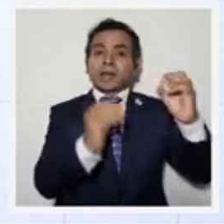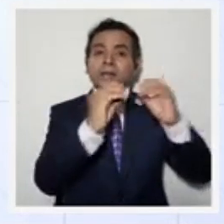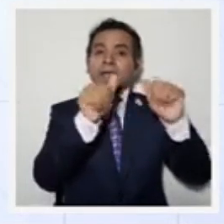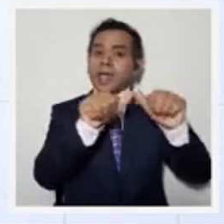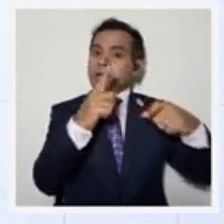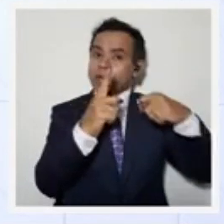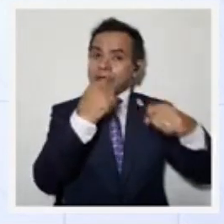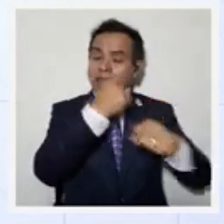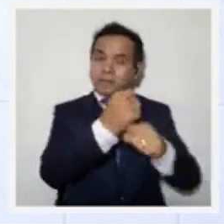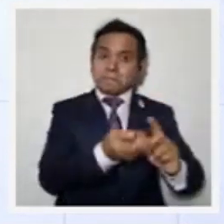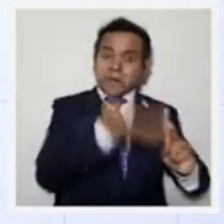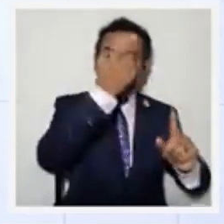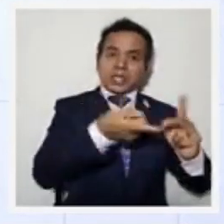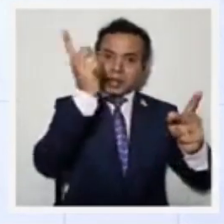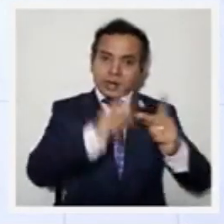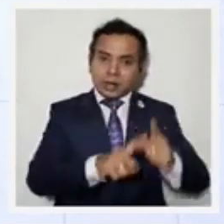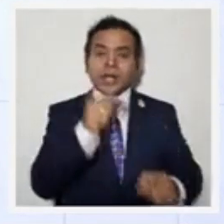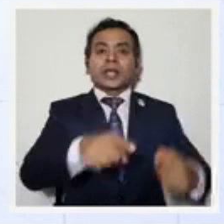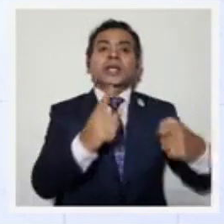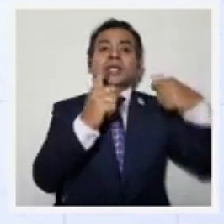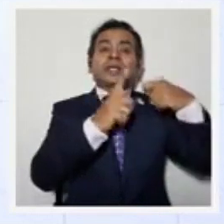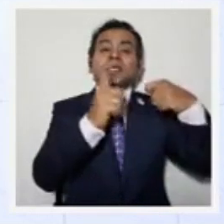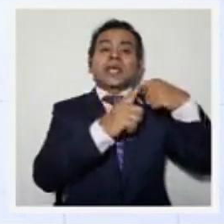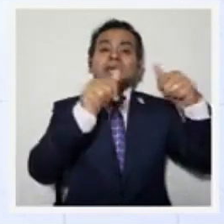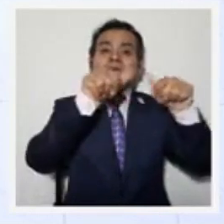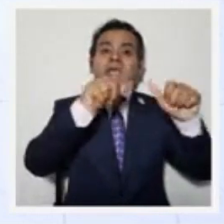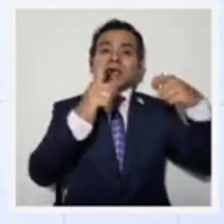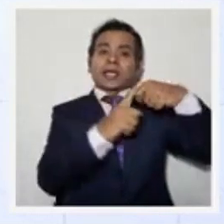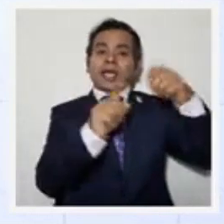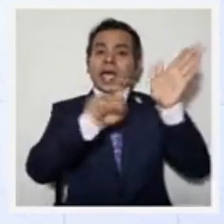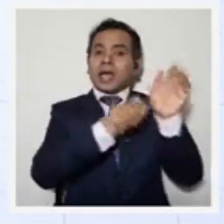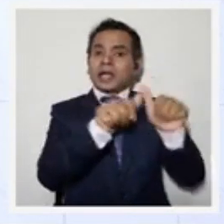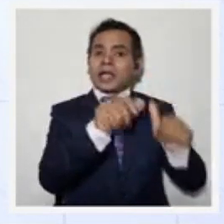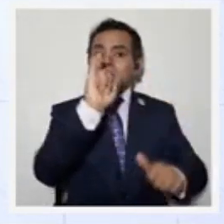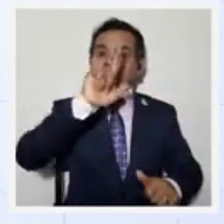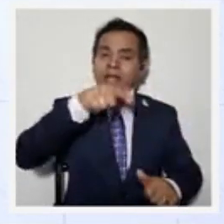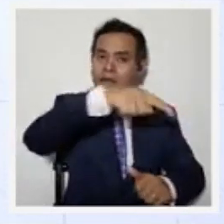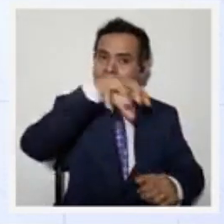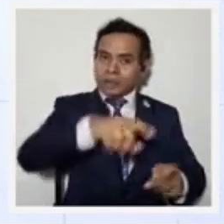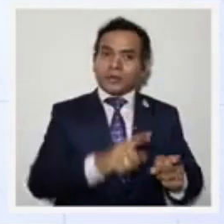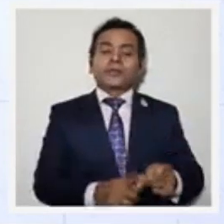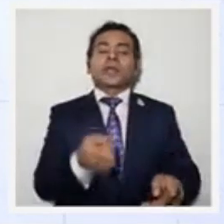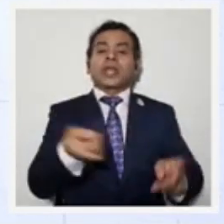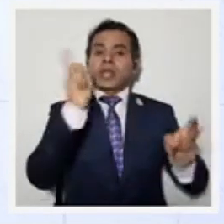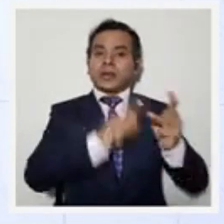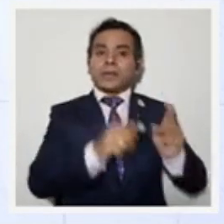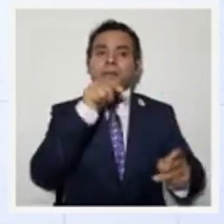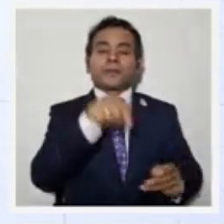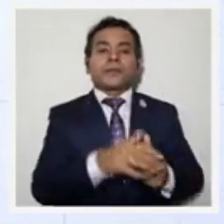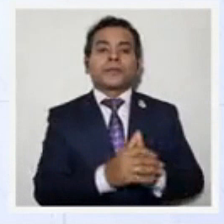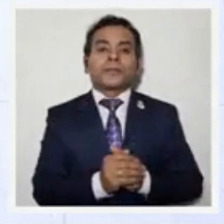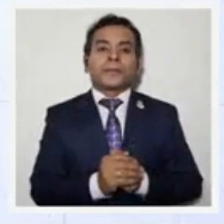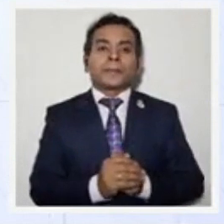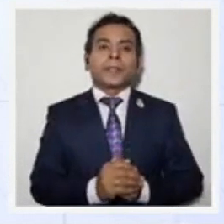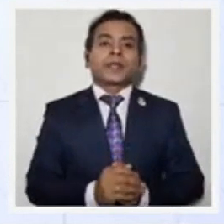সংখ্যক পেয়েছি আমরা রাজারবাগে, তারপরে কাকরাইল, আমি ক্রমান্বয়ে 10টির জায়গার স্থানের